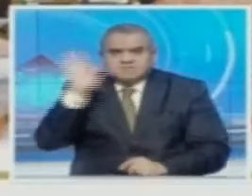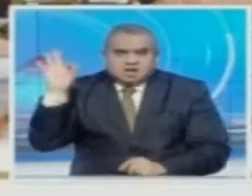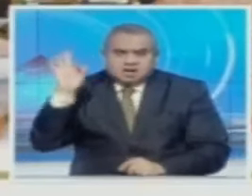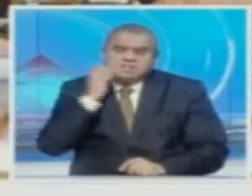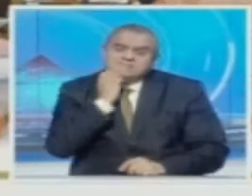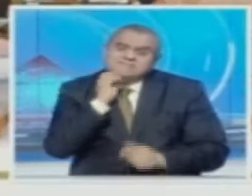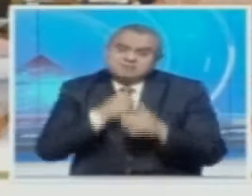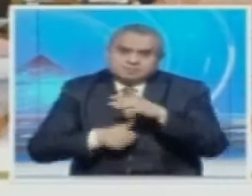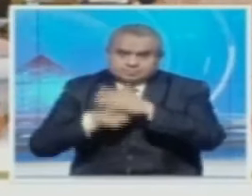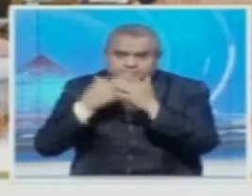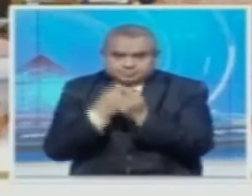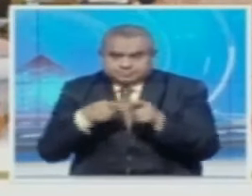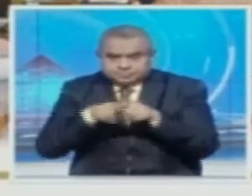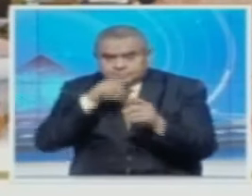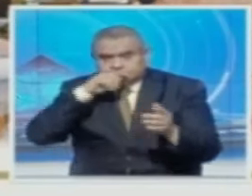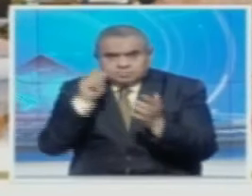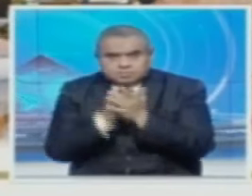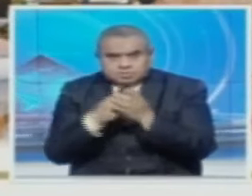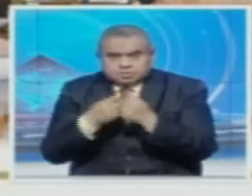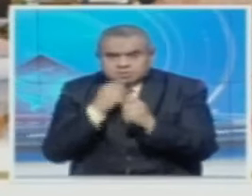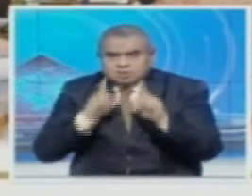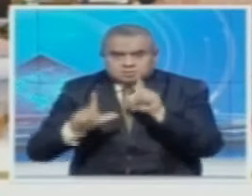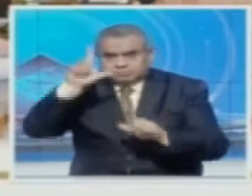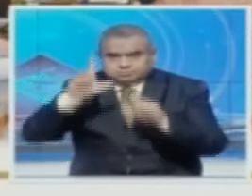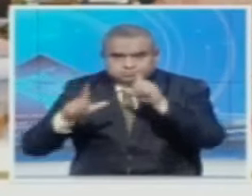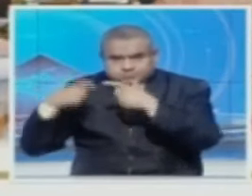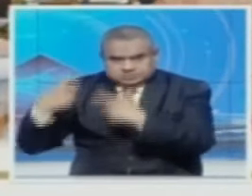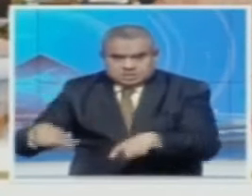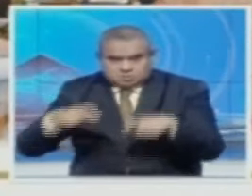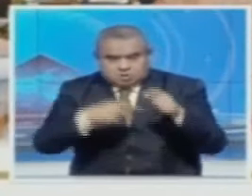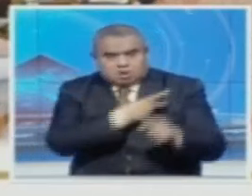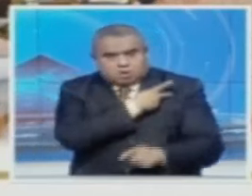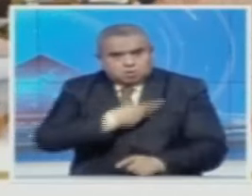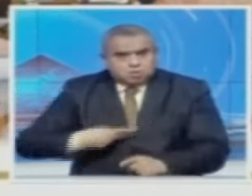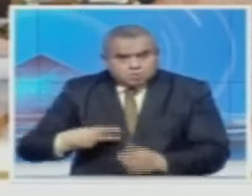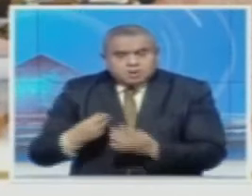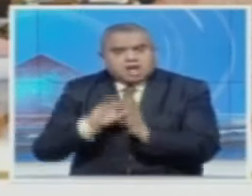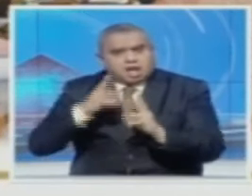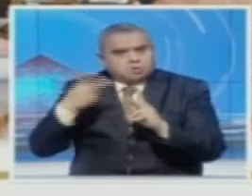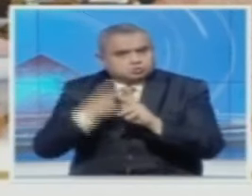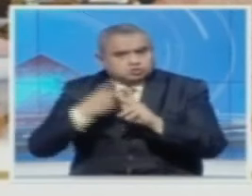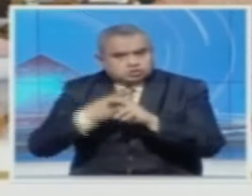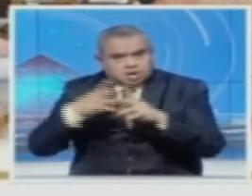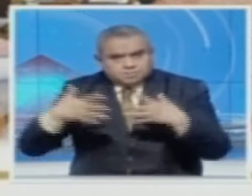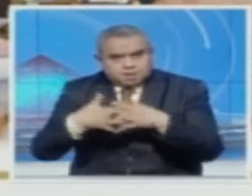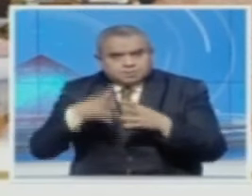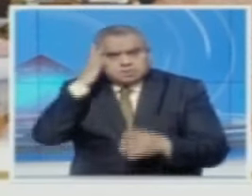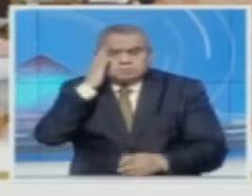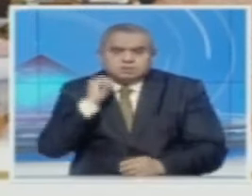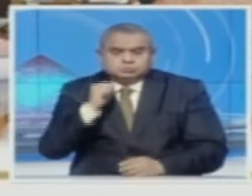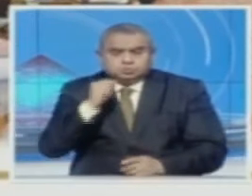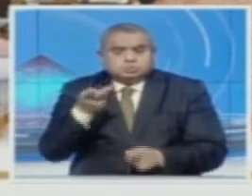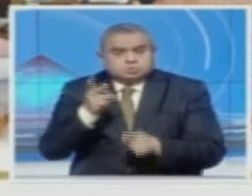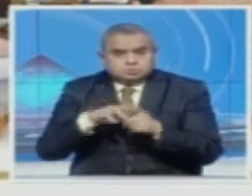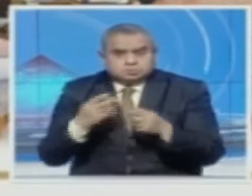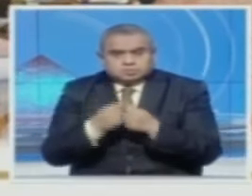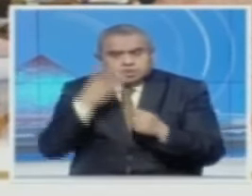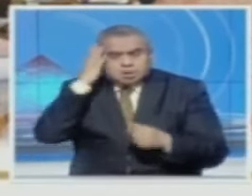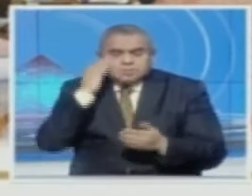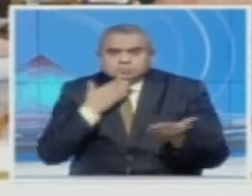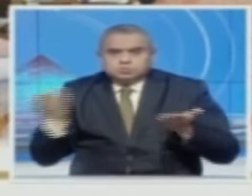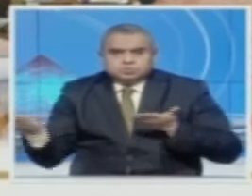سواء على المستوى الرسمي بين قيادتي الدولتين أو على المستوى الشعبي، كما تم تأكيد الحرص المتبادل